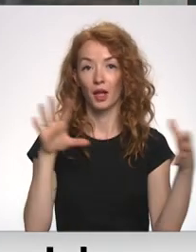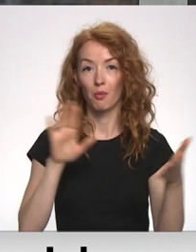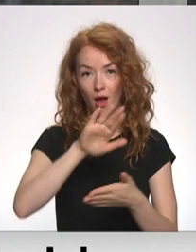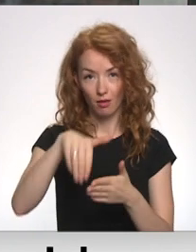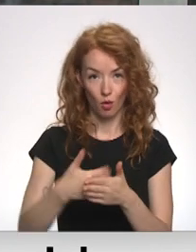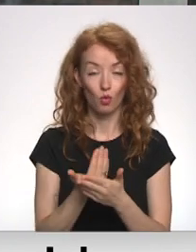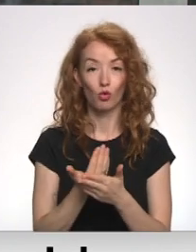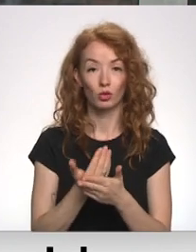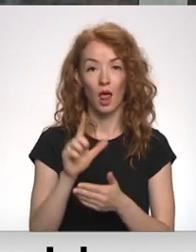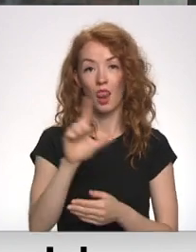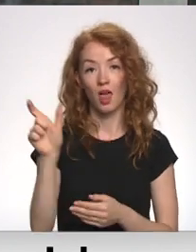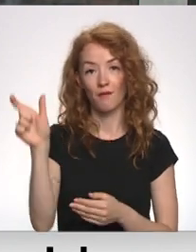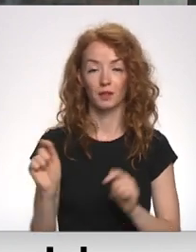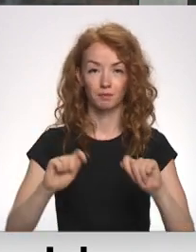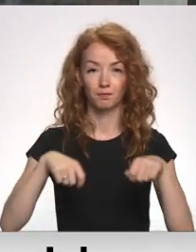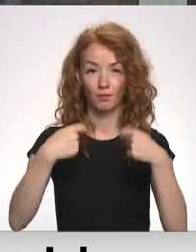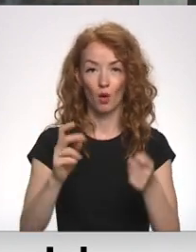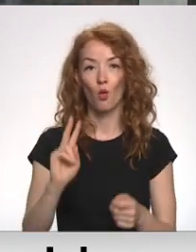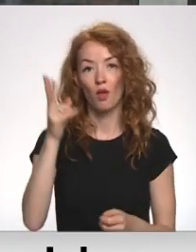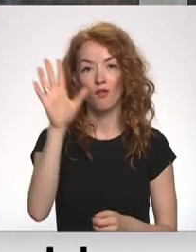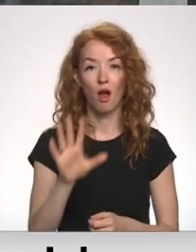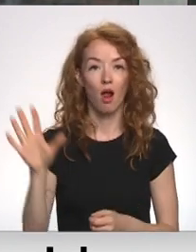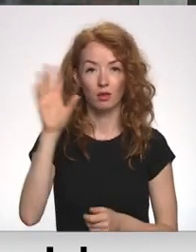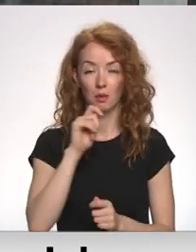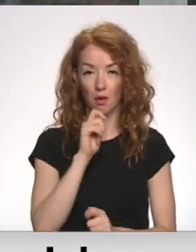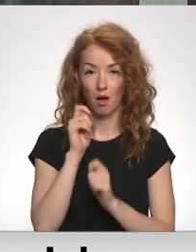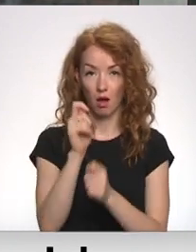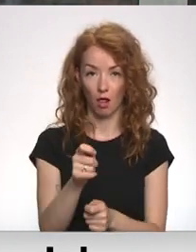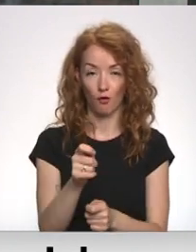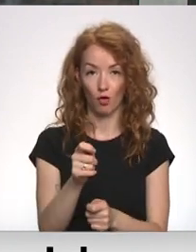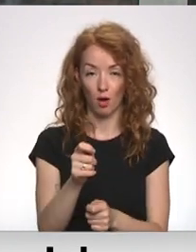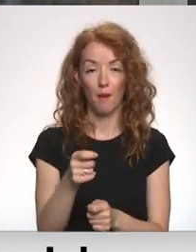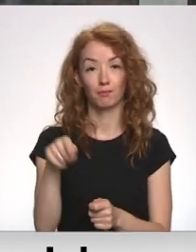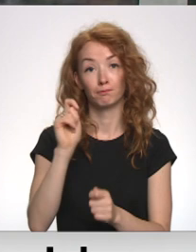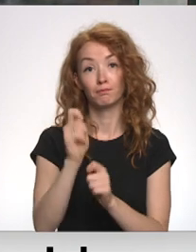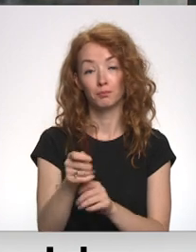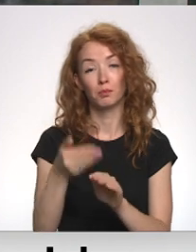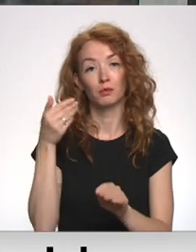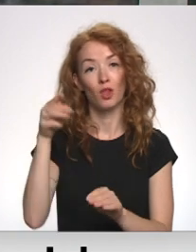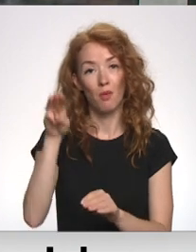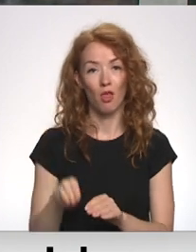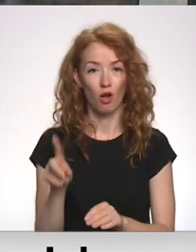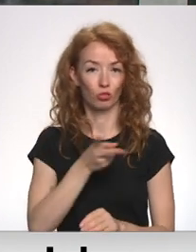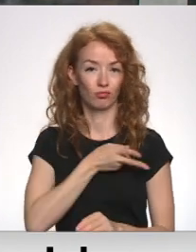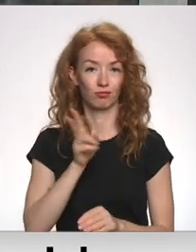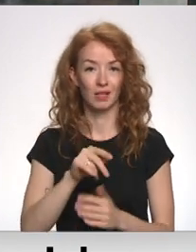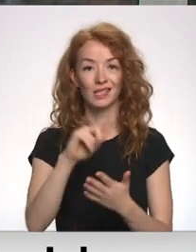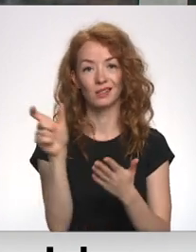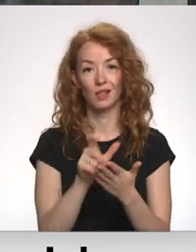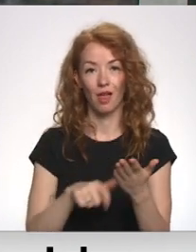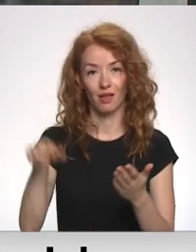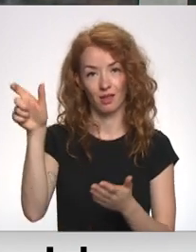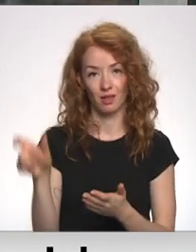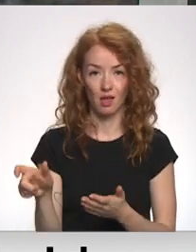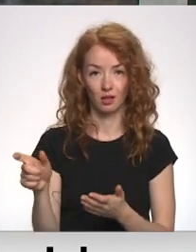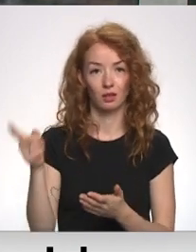valsts prezidents pasniedz otro valstiskuma balvu. Tā šoreiz piešķirta pirms nepilna mēneša mūžību aizgājušiem dzejniekam, atzijotājiem un